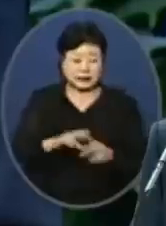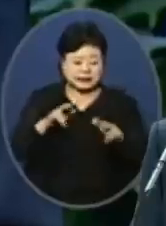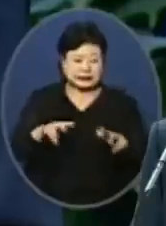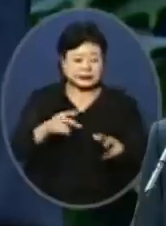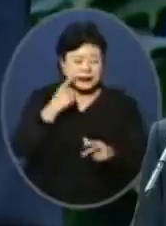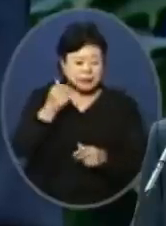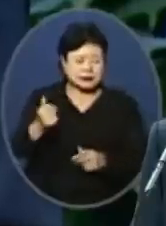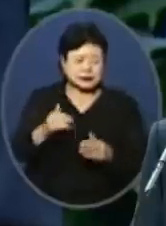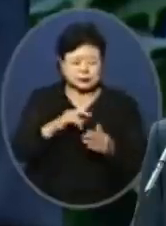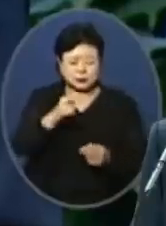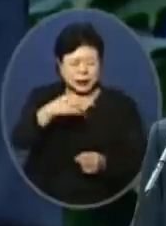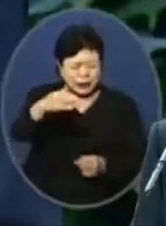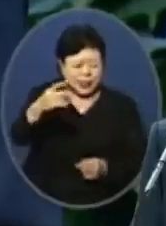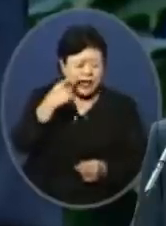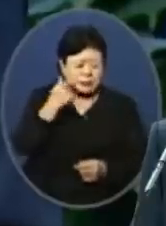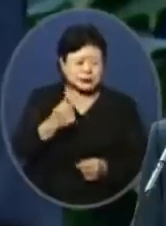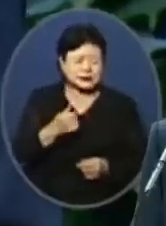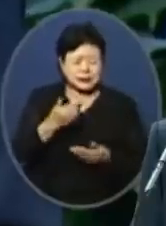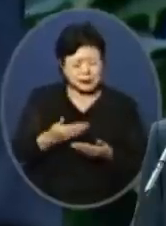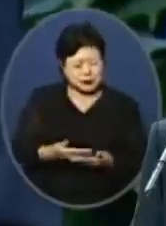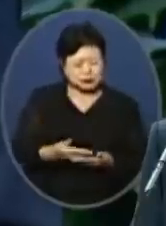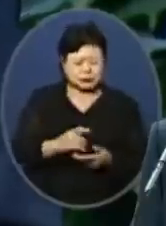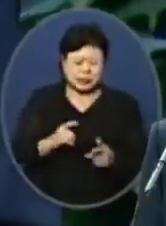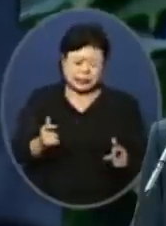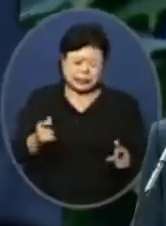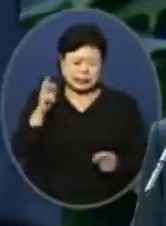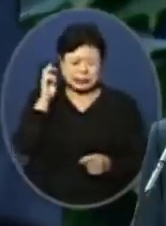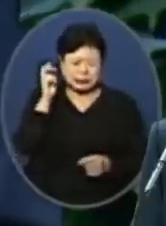지금이라도 아버지에게 돌아가면 아버지가 나를 받아주시겠냐?